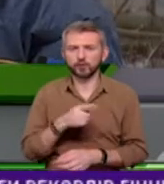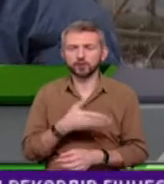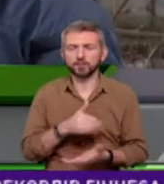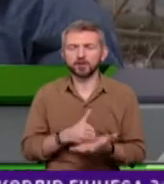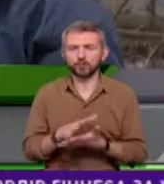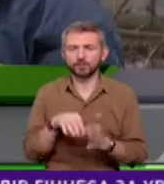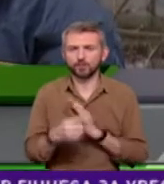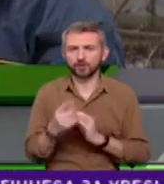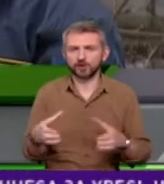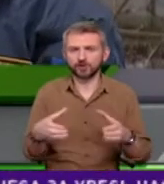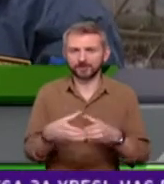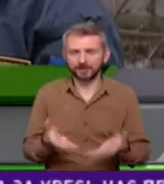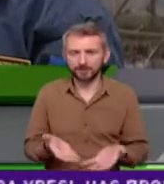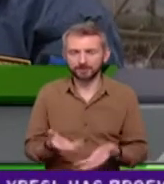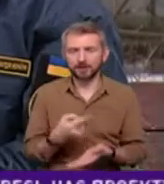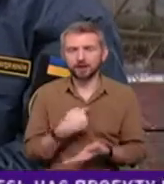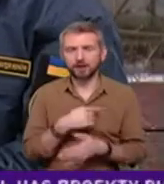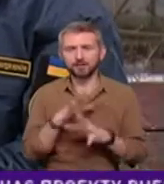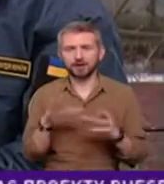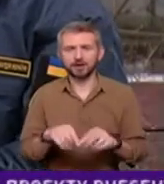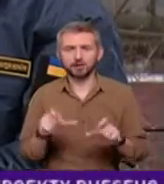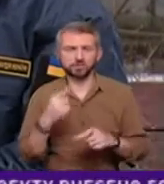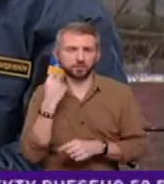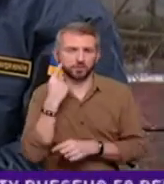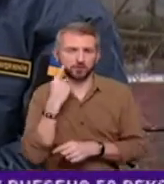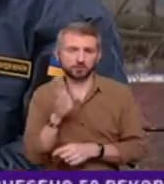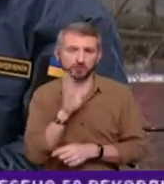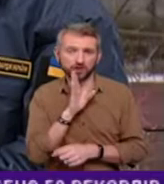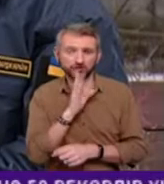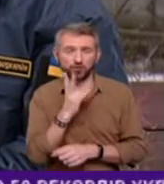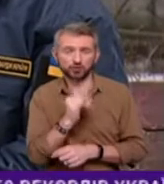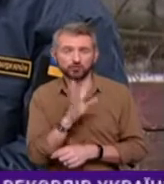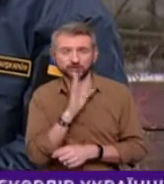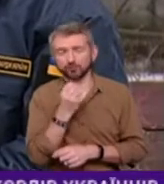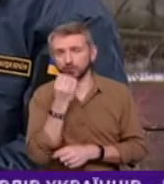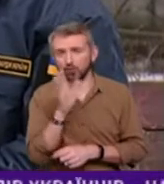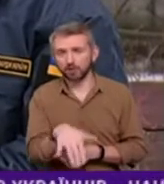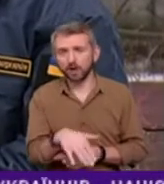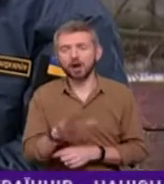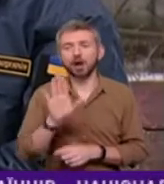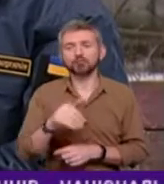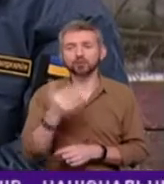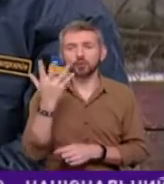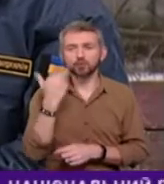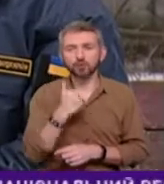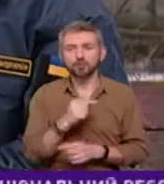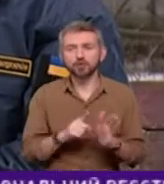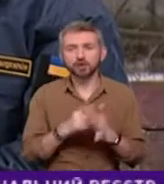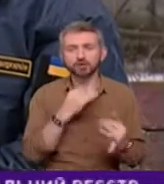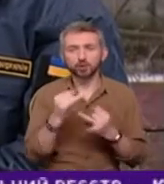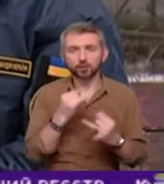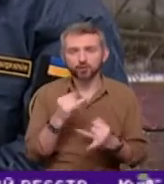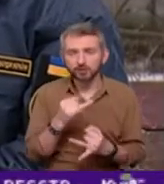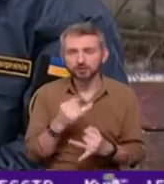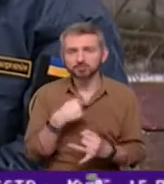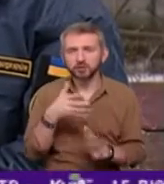служимо в одній частині. Я взагалі собі так думаю, дівчина та й дівчина добре. А вже потім, коли почали спілкуватися,